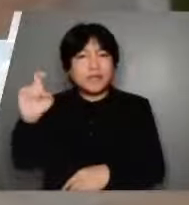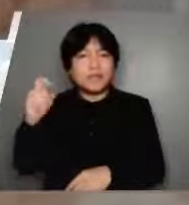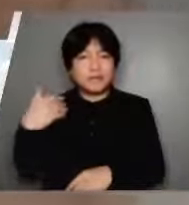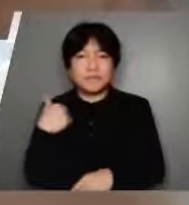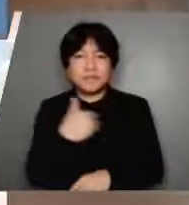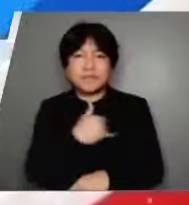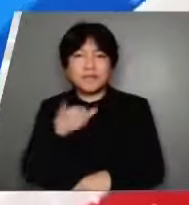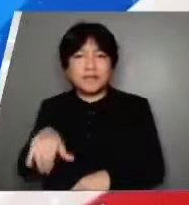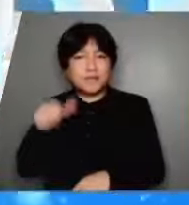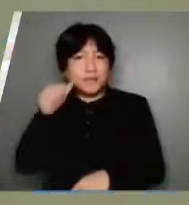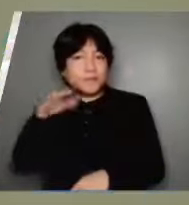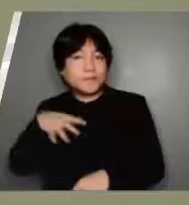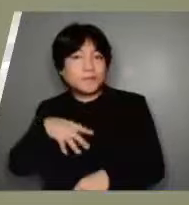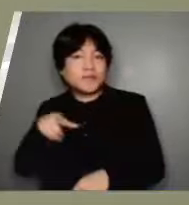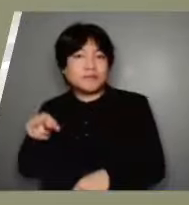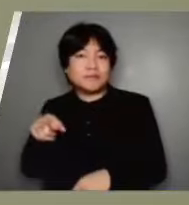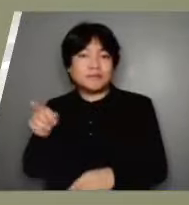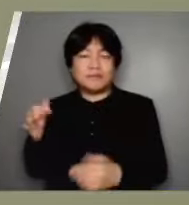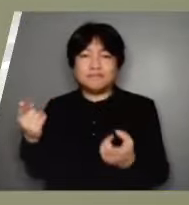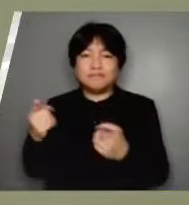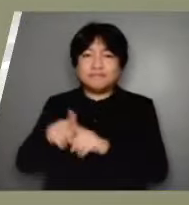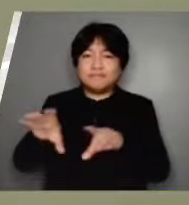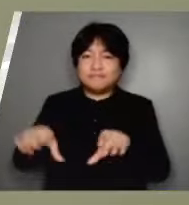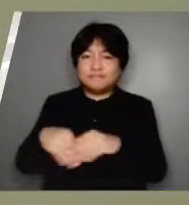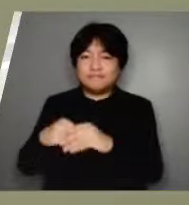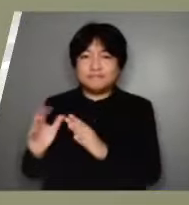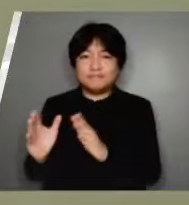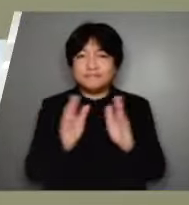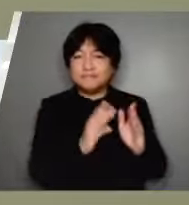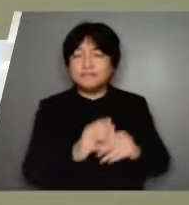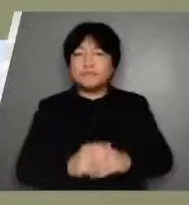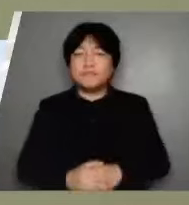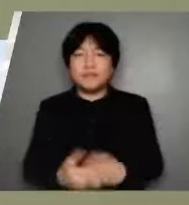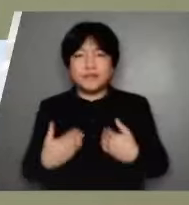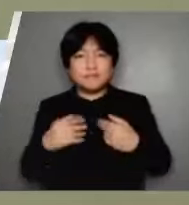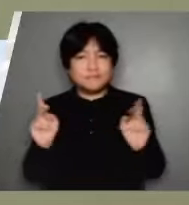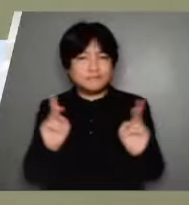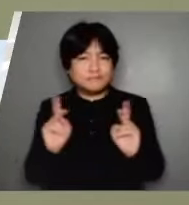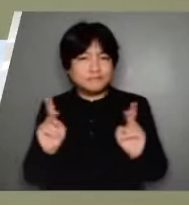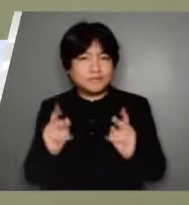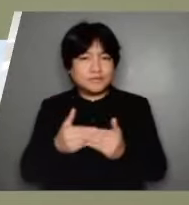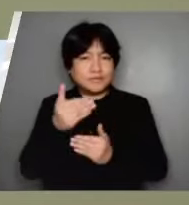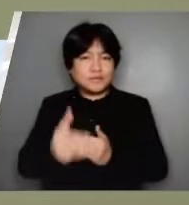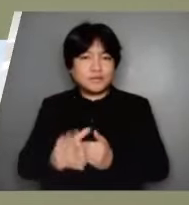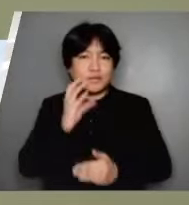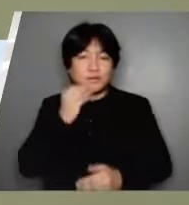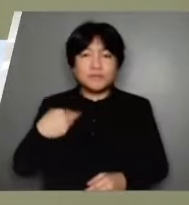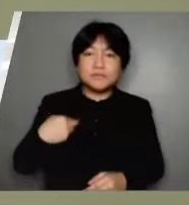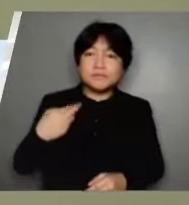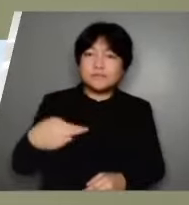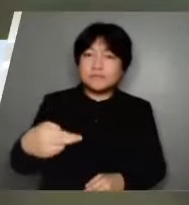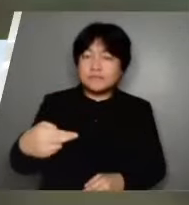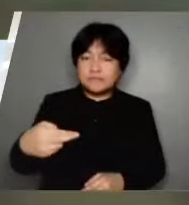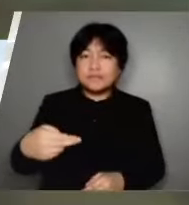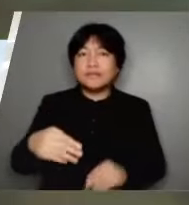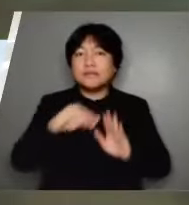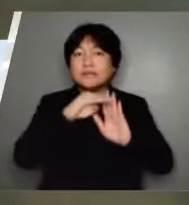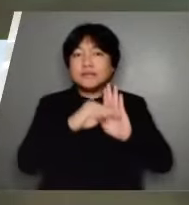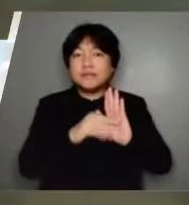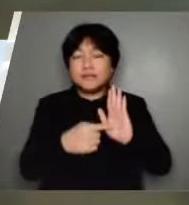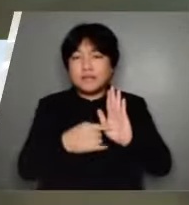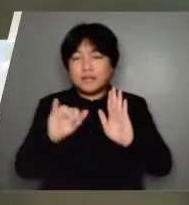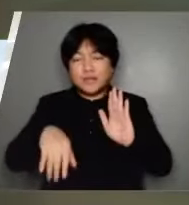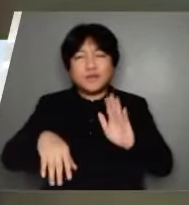na Tahiti. Kilig din ang hatid ng Korean romantic series na Shooting Stars